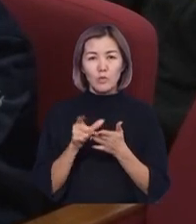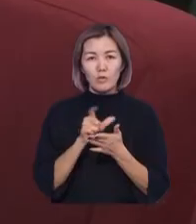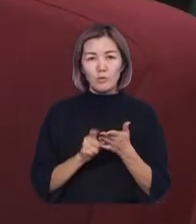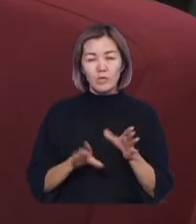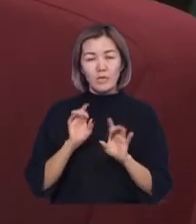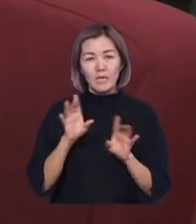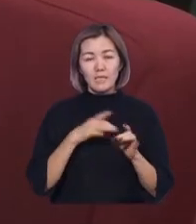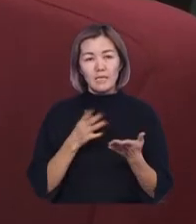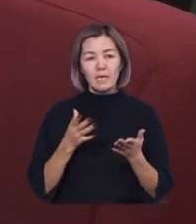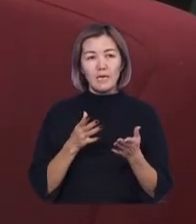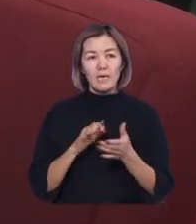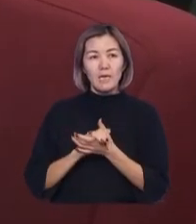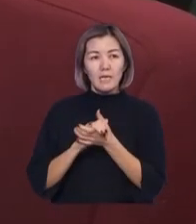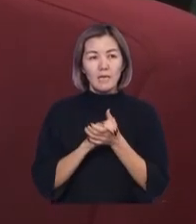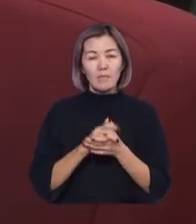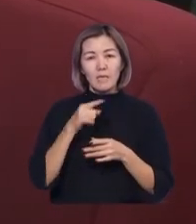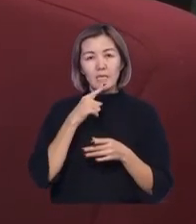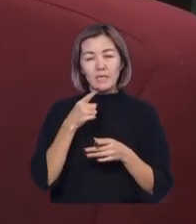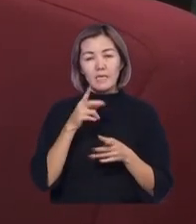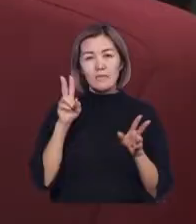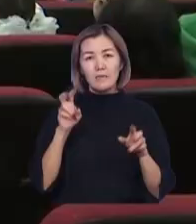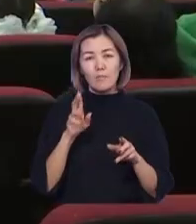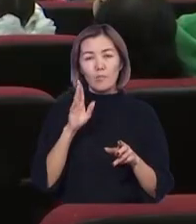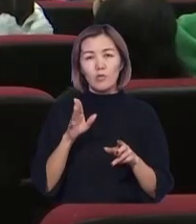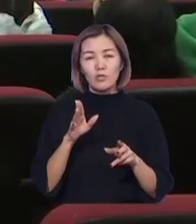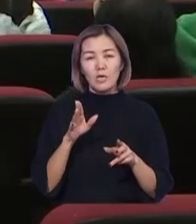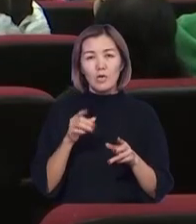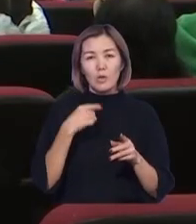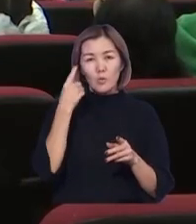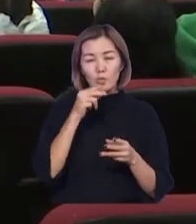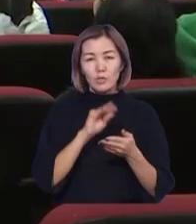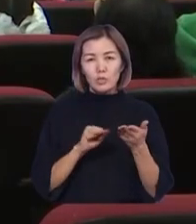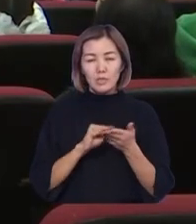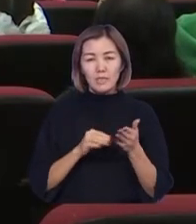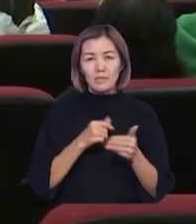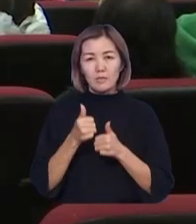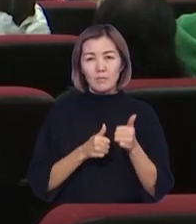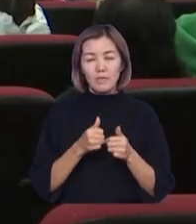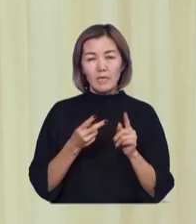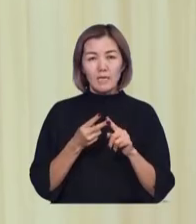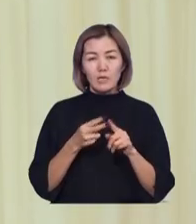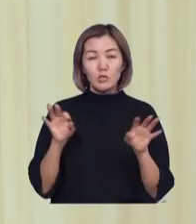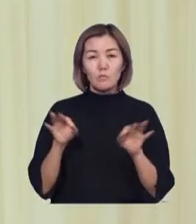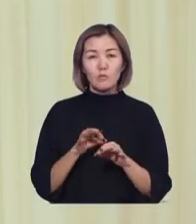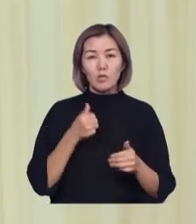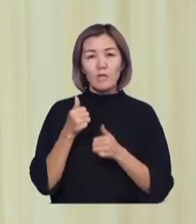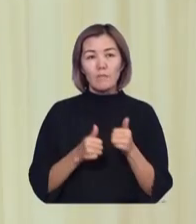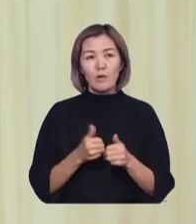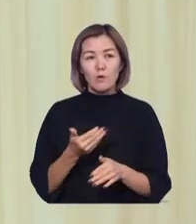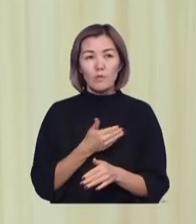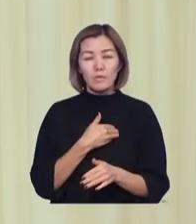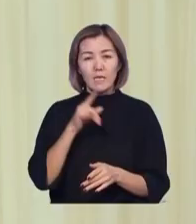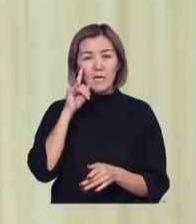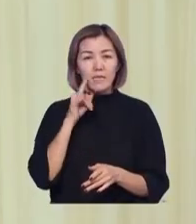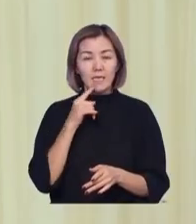етеді. Ақындар ел бірлігі, тіл, болашақ туралы өздері жазған шығармаларын оқып сынға түседі. Екіншісі музыкалық байқау. Үміткерлер